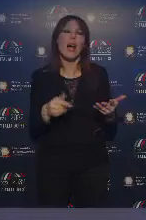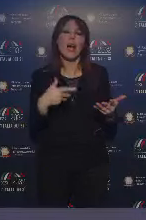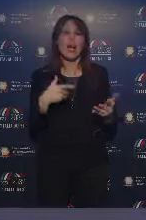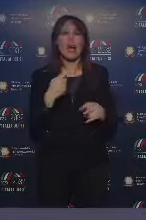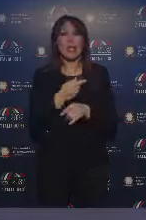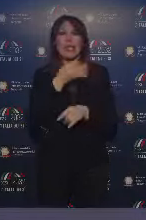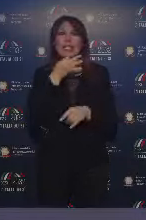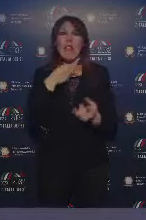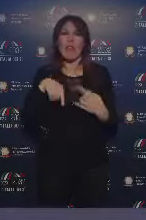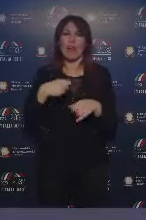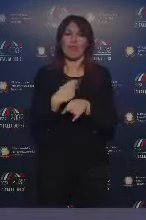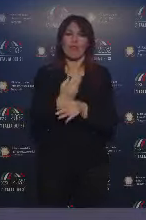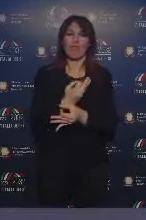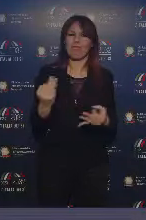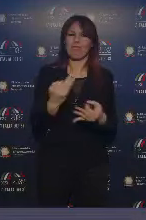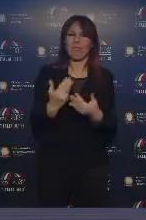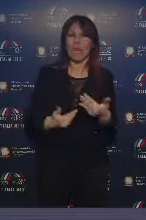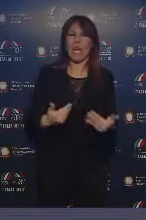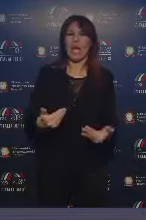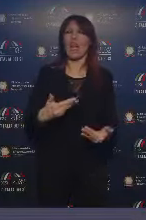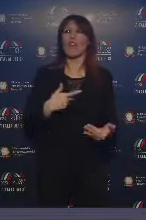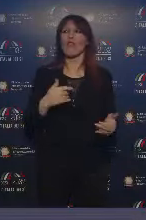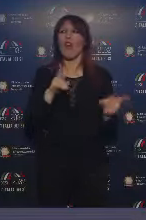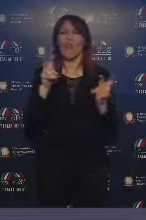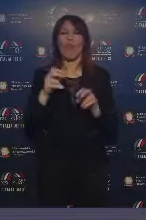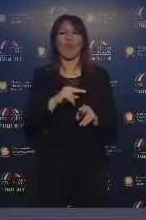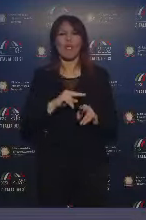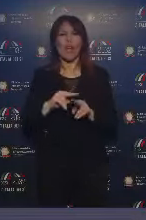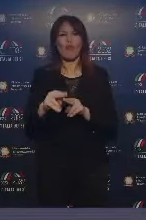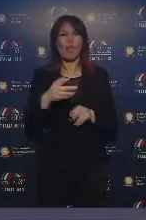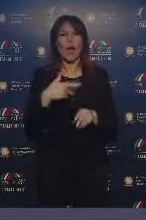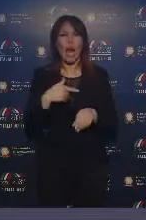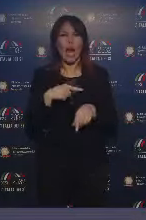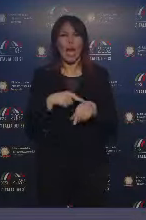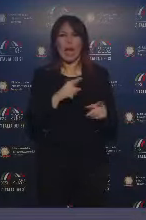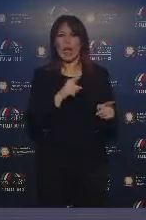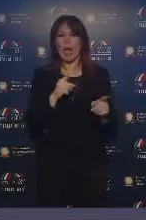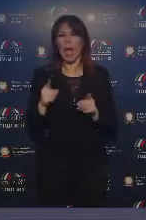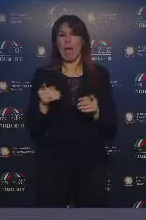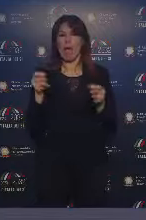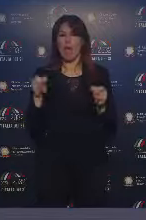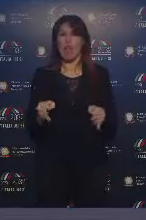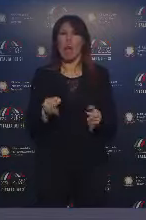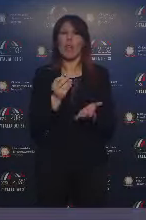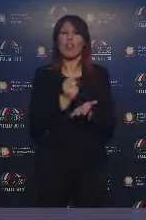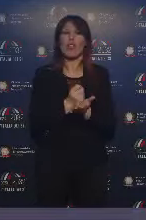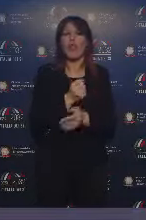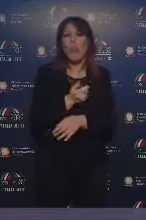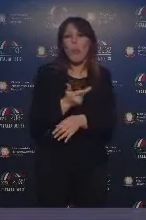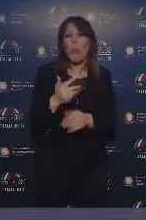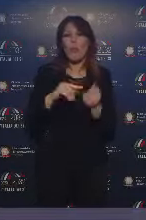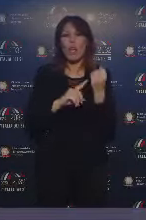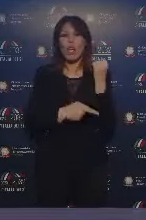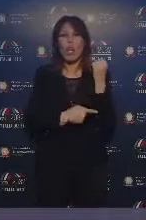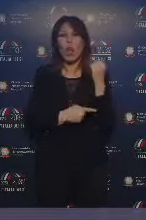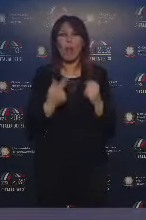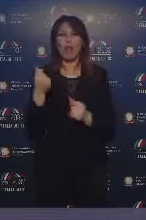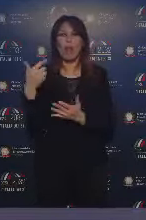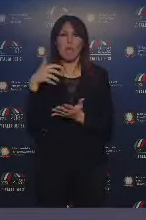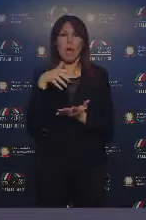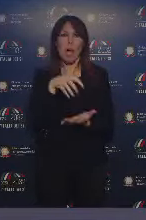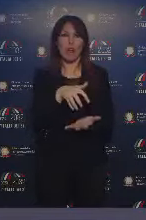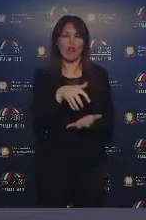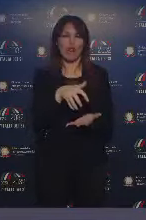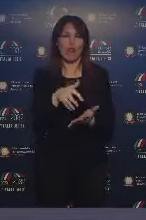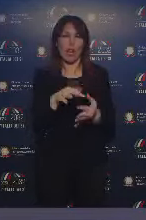sulla strada giusta quindi ci sarà un Focus nazionale con tempi certi e numeri con chilometri e budget non siamo